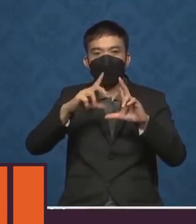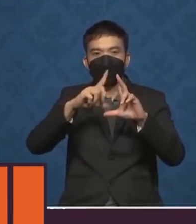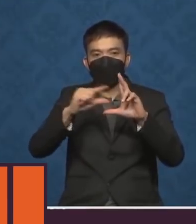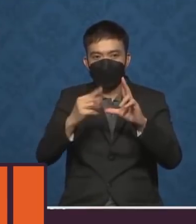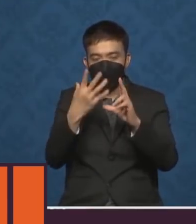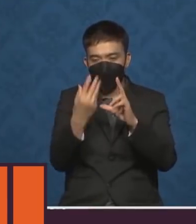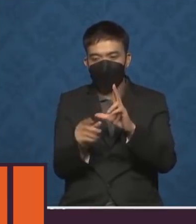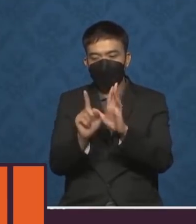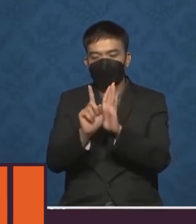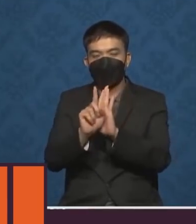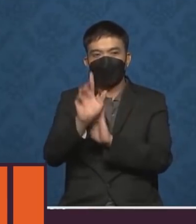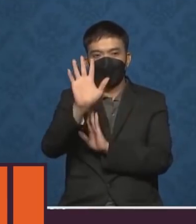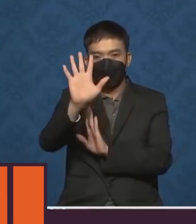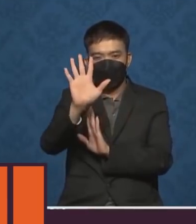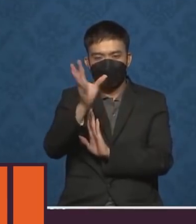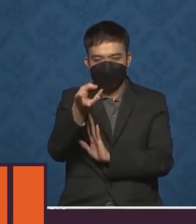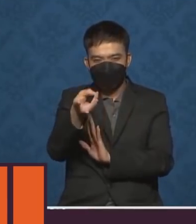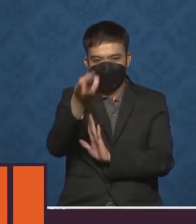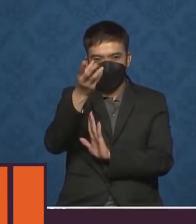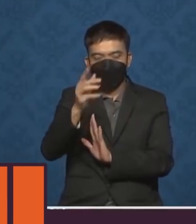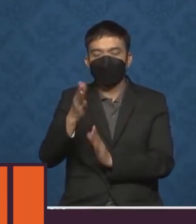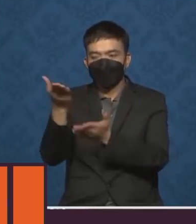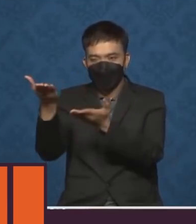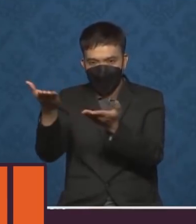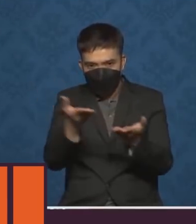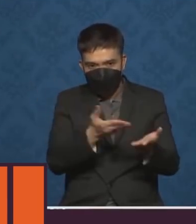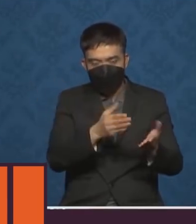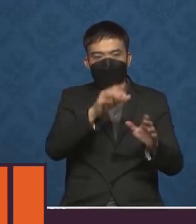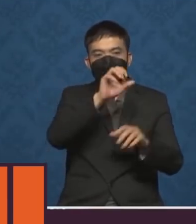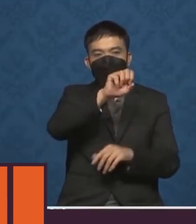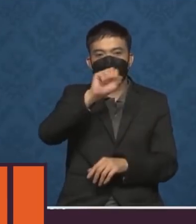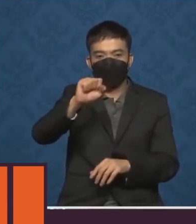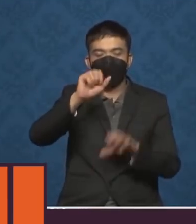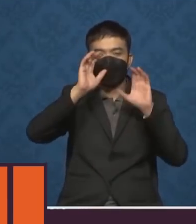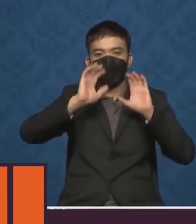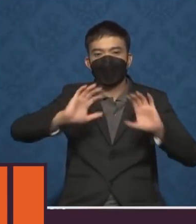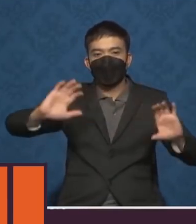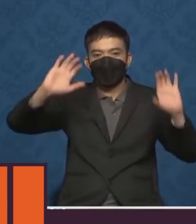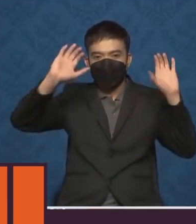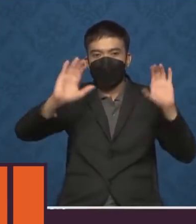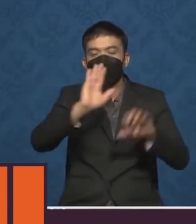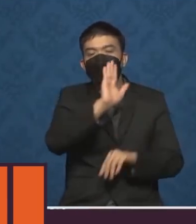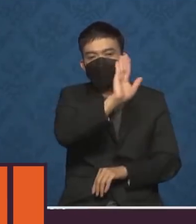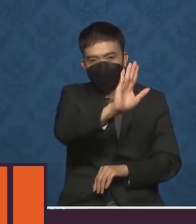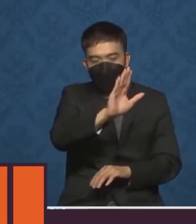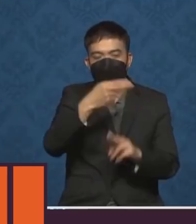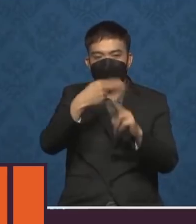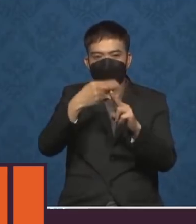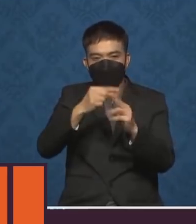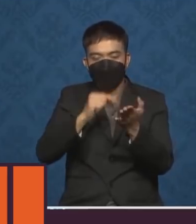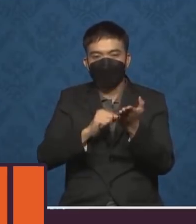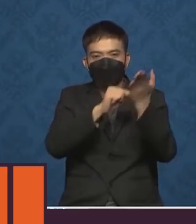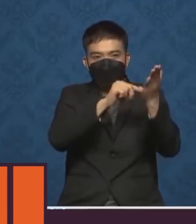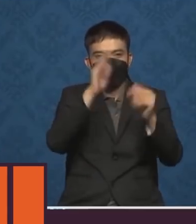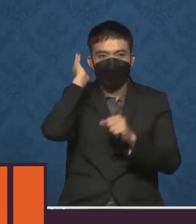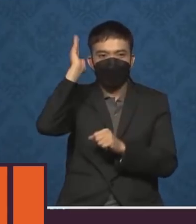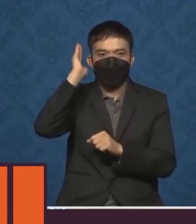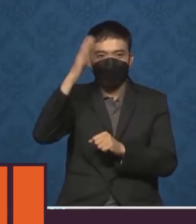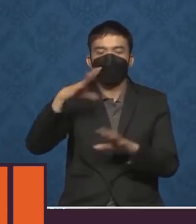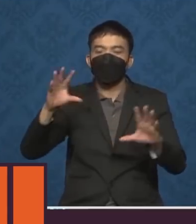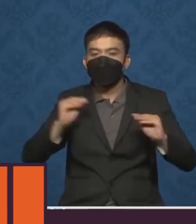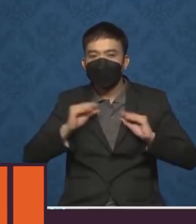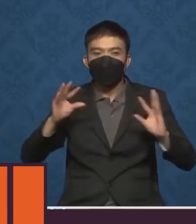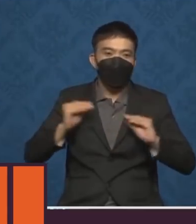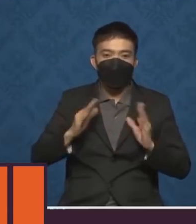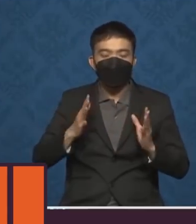าทีที่จะลงชื่อนะครับผมอยากเชิญชวนส.ส.รัฐบาลมาลงชื่อด้วยเพราะว่าผมอยากฟังเหตุผลจากฝากท่านด้วยเพื่อเราจะพิจารณากันว่าจะรับหรือไม่รับห